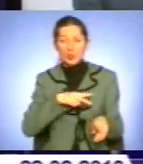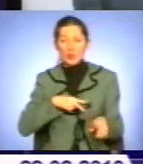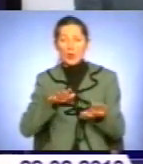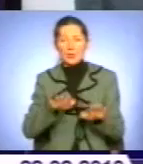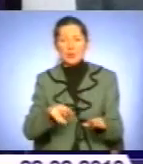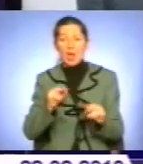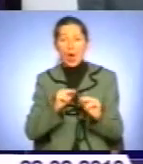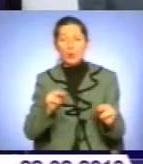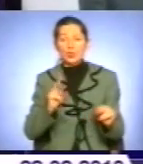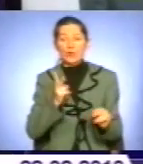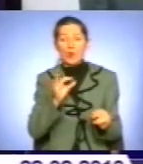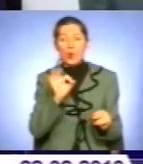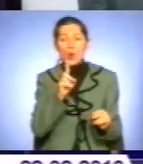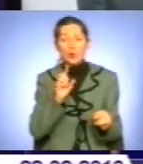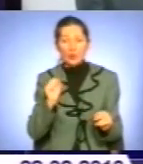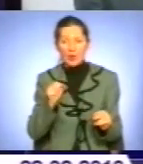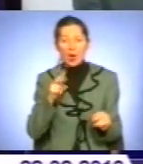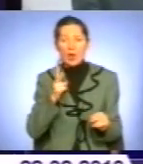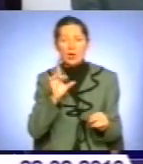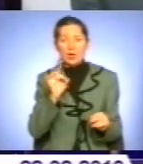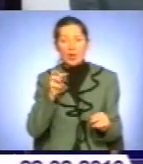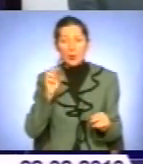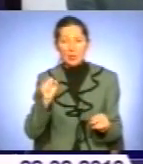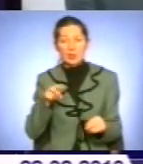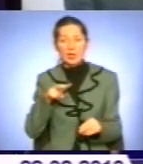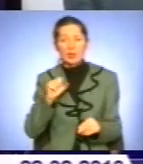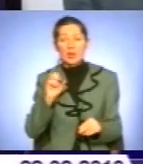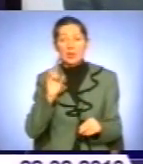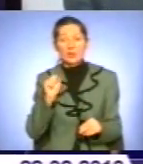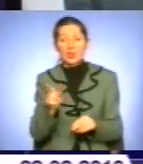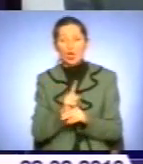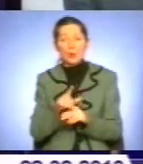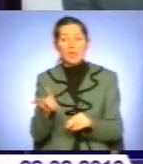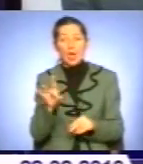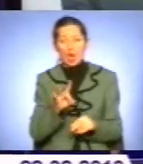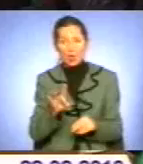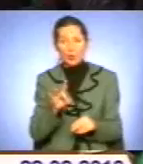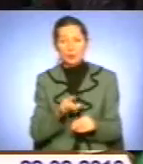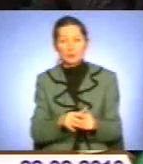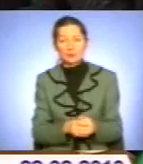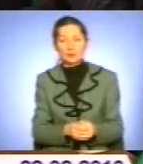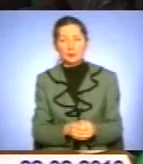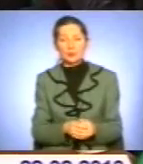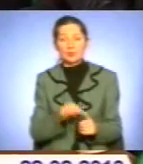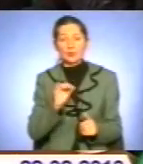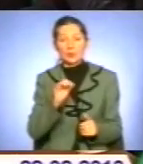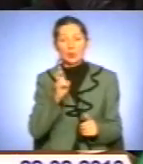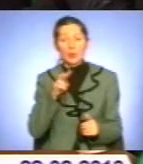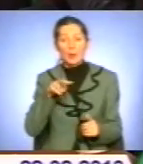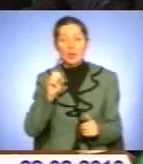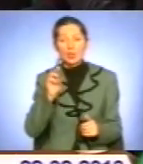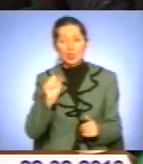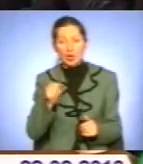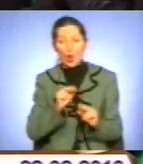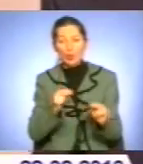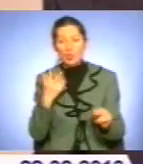з Козівського, Кременецького, Лановецького, Теребовлянського та Тернопільського районів. Іван Блащак – учень